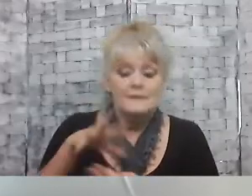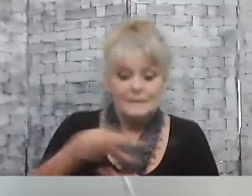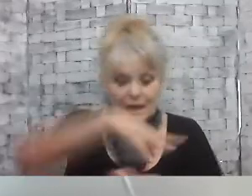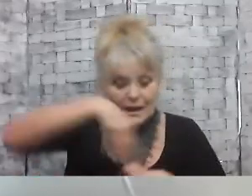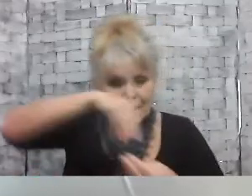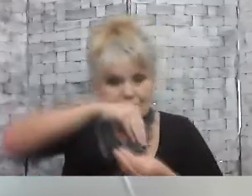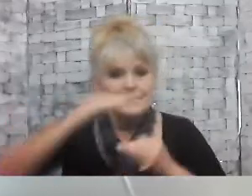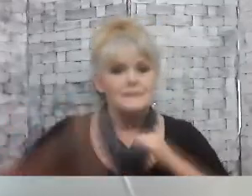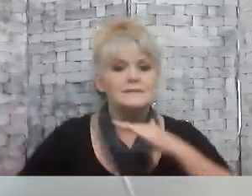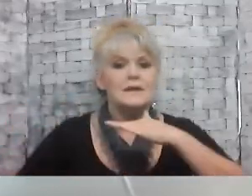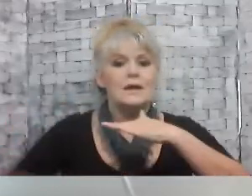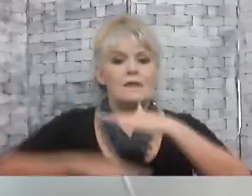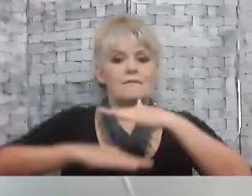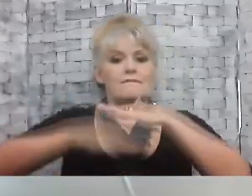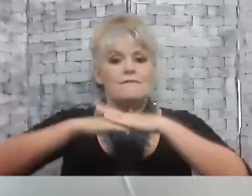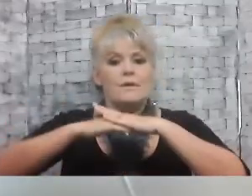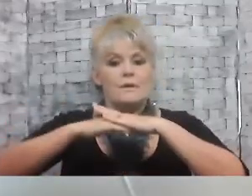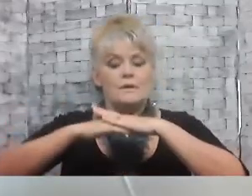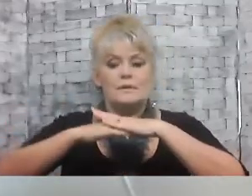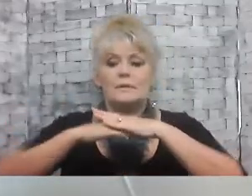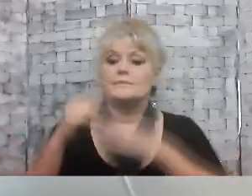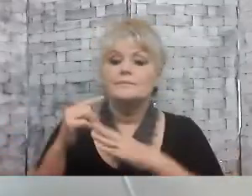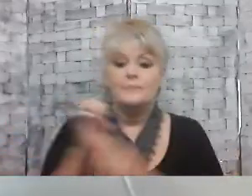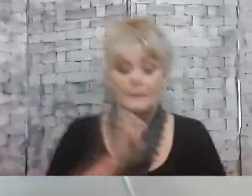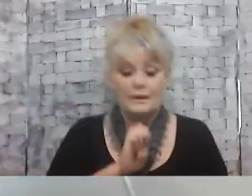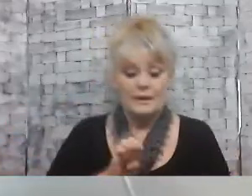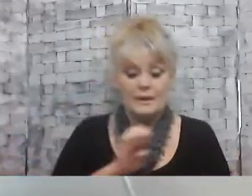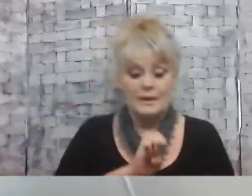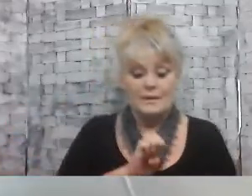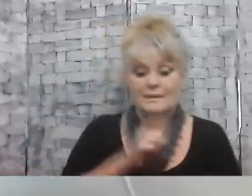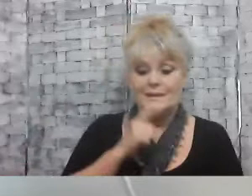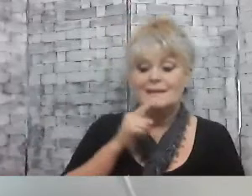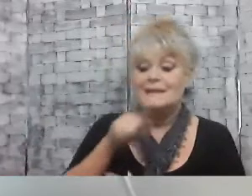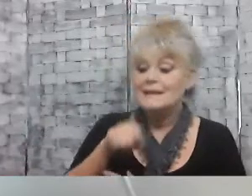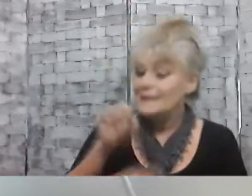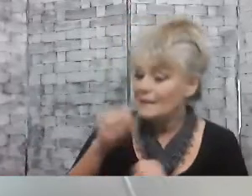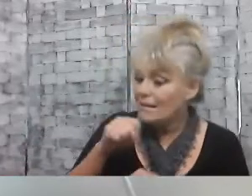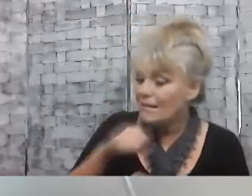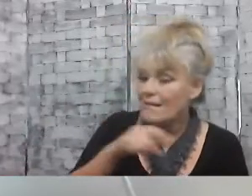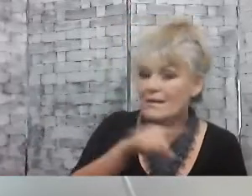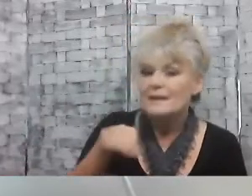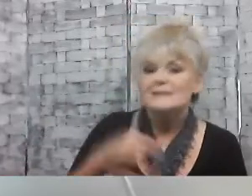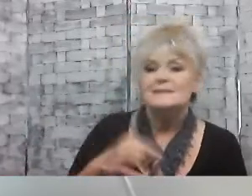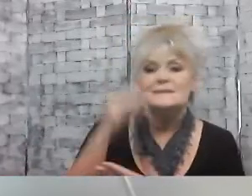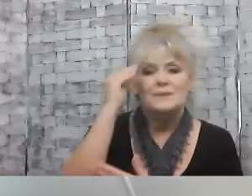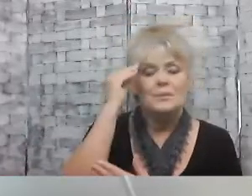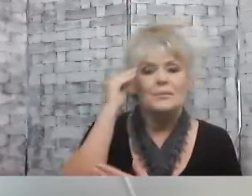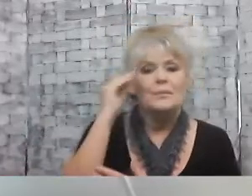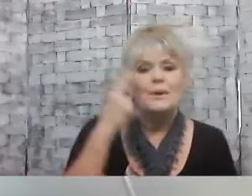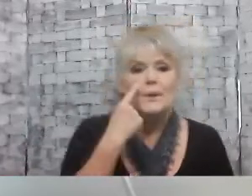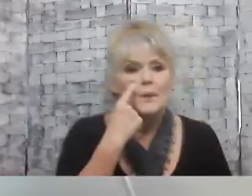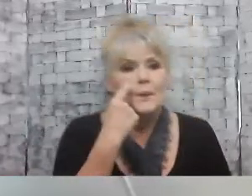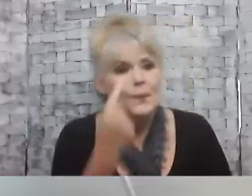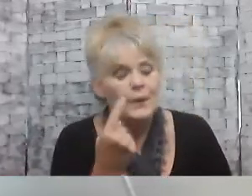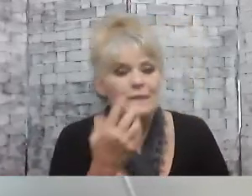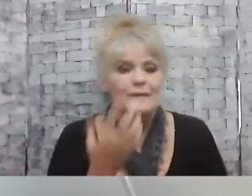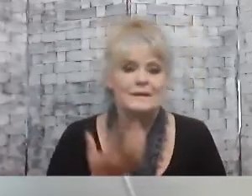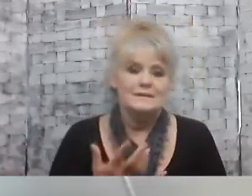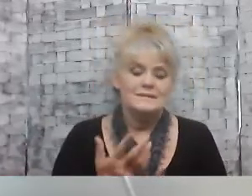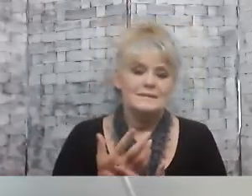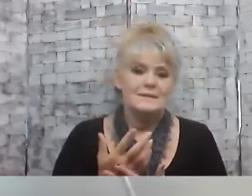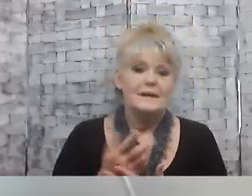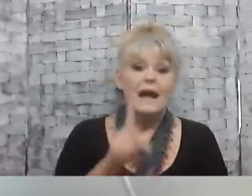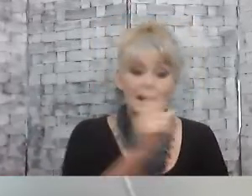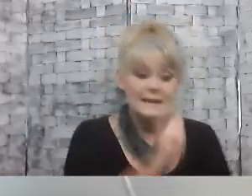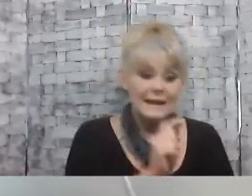die Heilige Gees jylle volg. Yes, en jylle sal my getuies wees. Ja. Ja, in Jerusalem